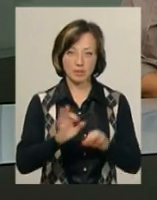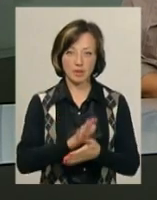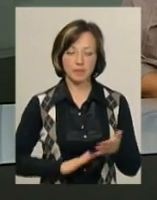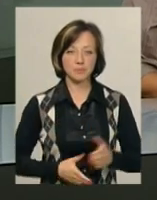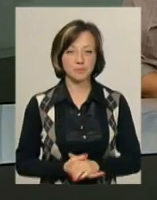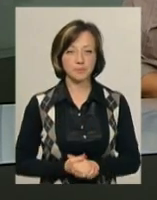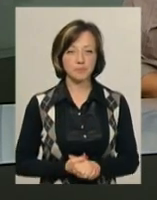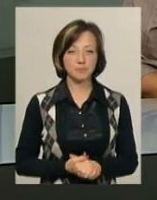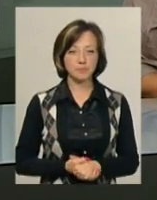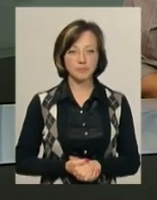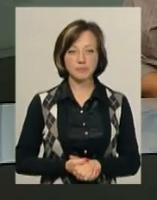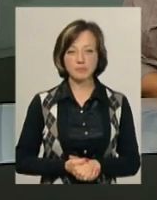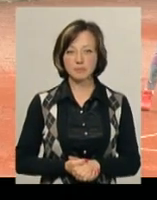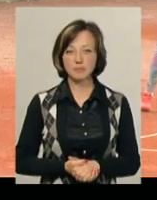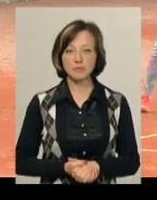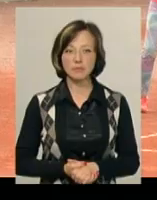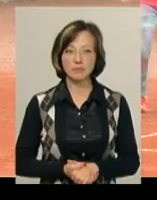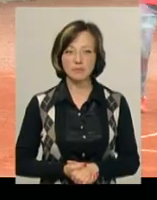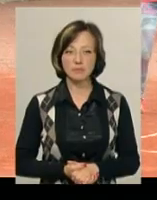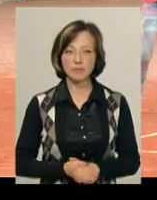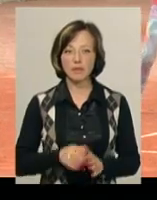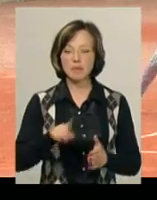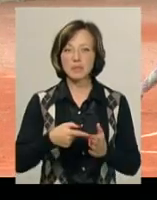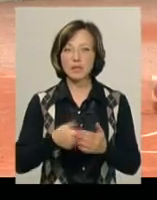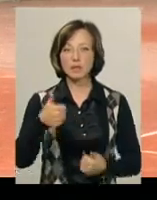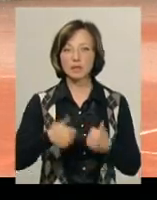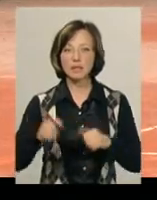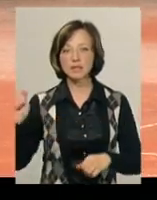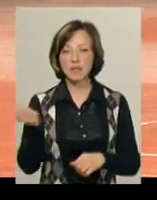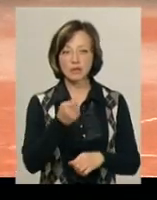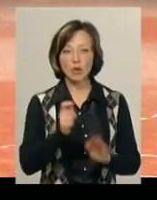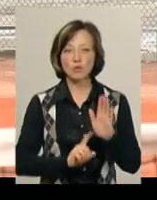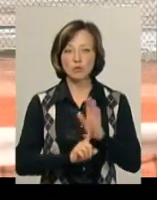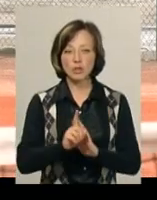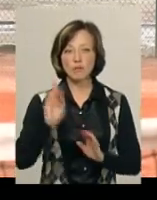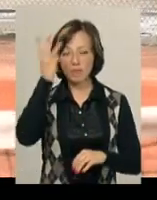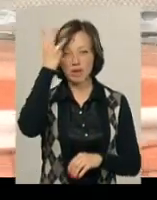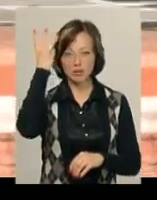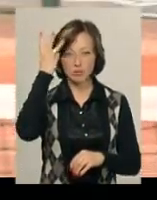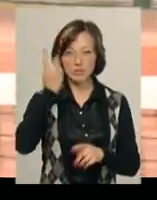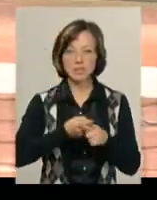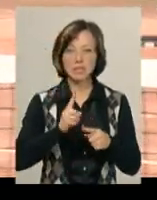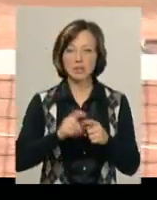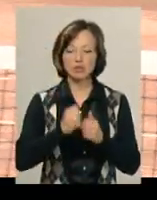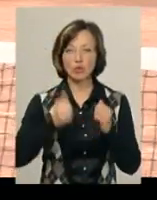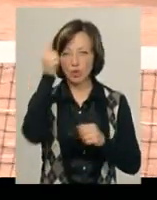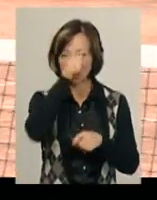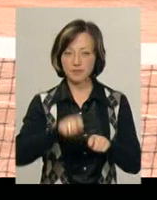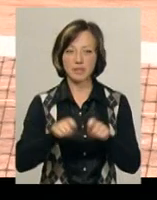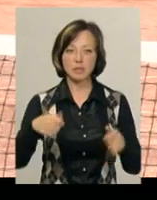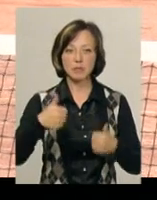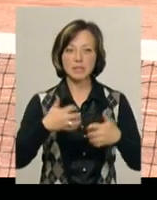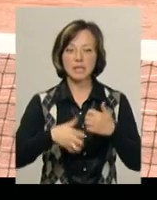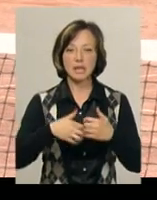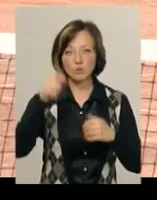моя колега Ірина Хижа. Міський турнір з тенісу «Зірки Поділля» розпочався у Хмельницькому. Це щорічні відкриті змагання